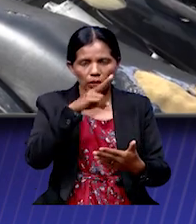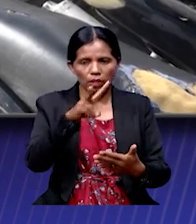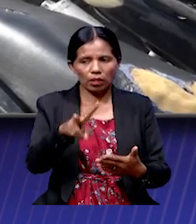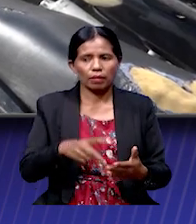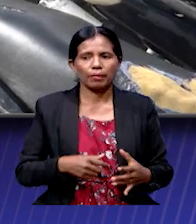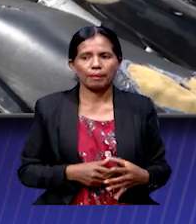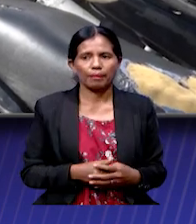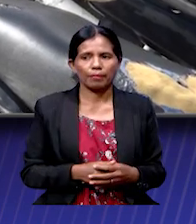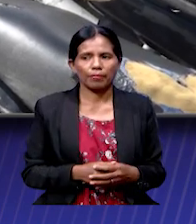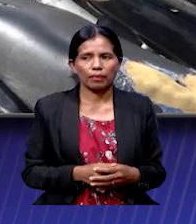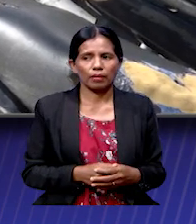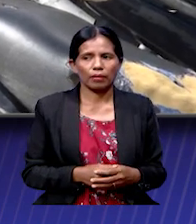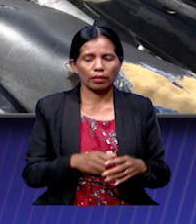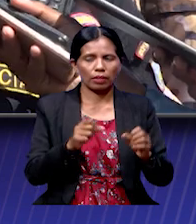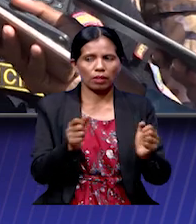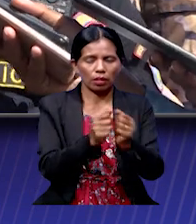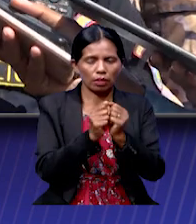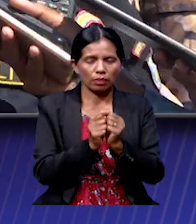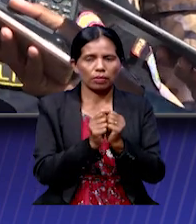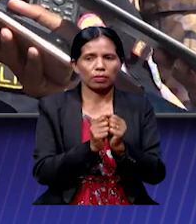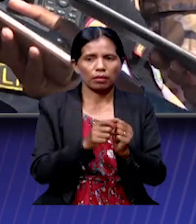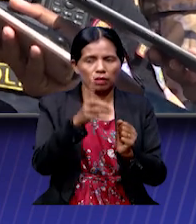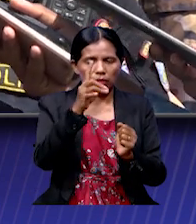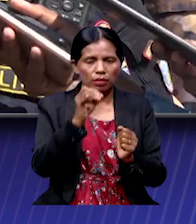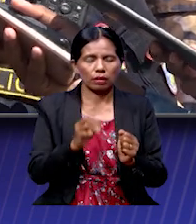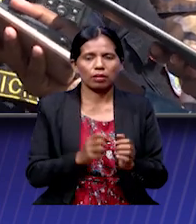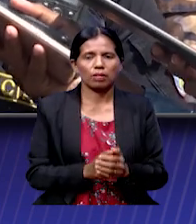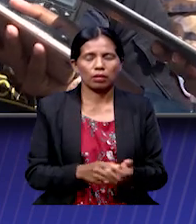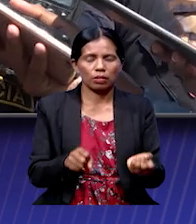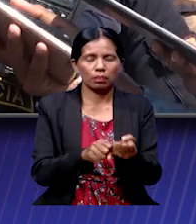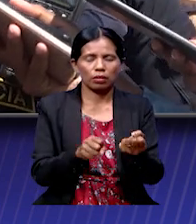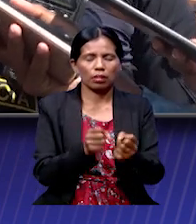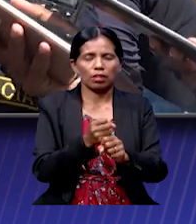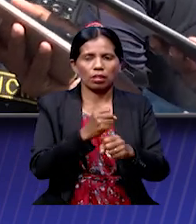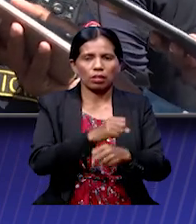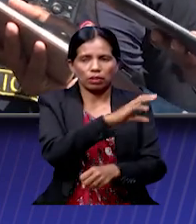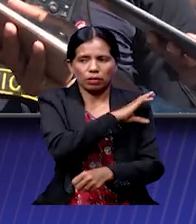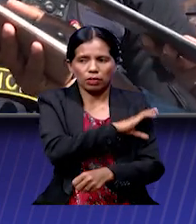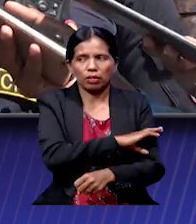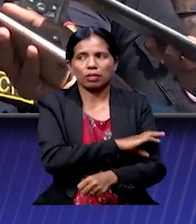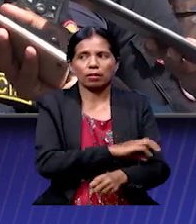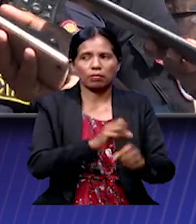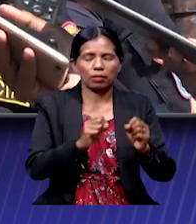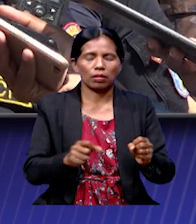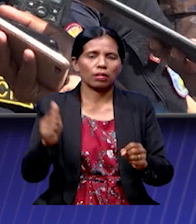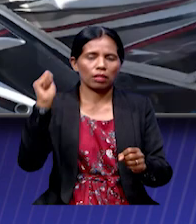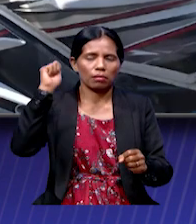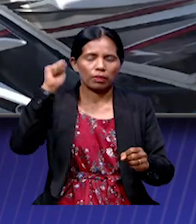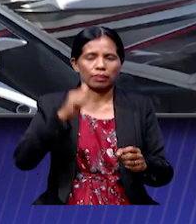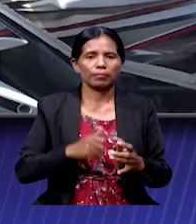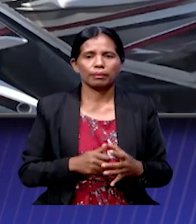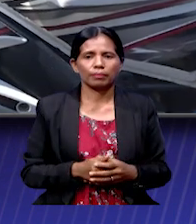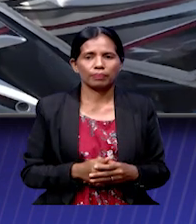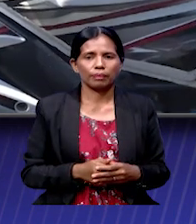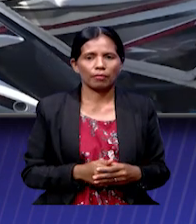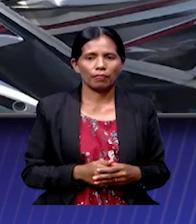ube maritima hamutu pa komando dili ita apoyo pa halo segura se di lara kala pa kampanya neme ma kose klawala.